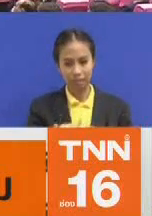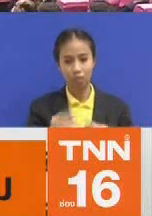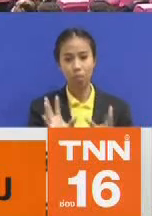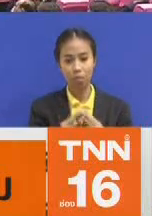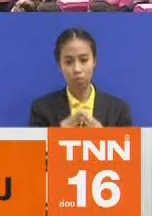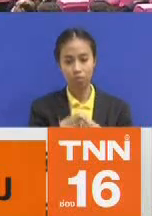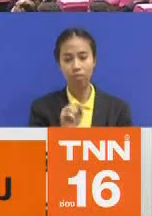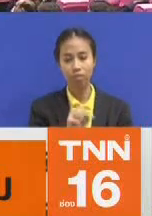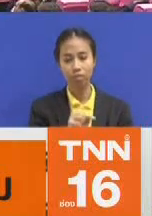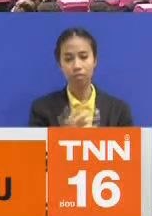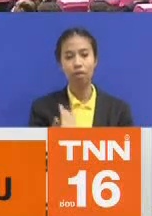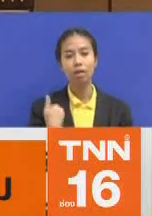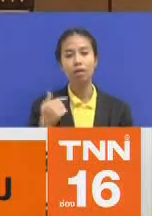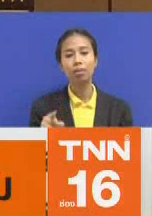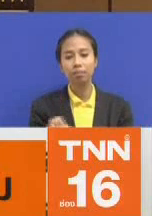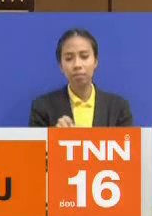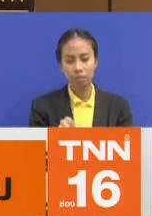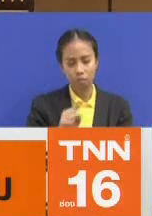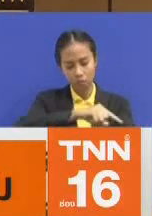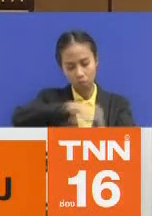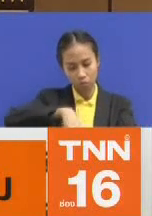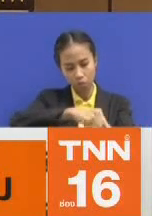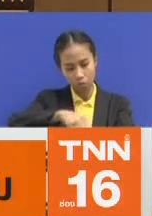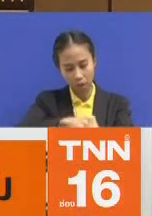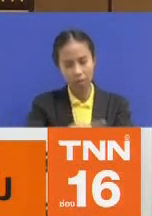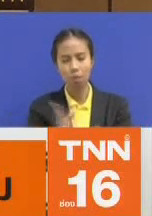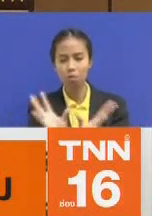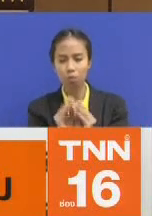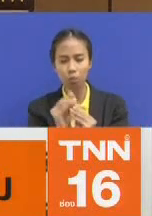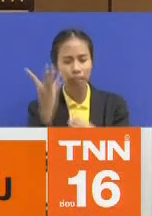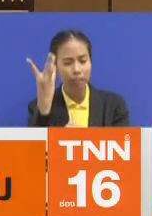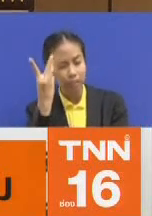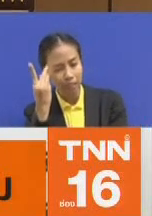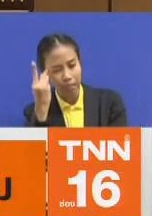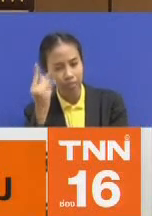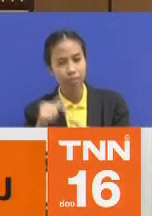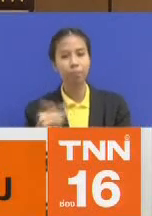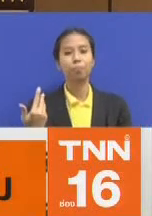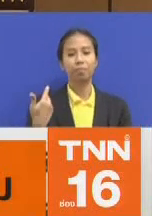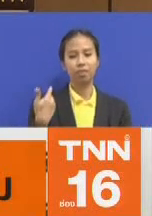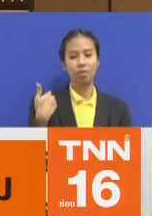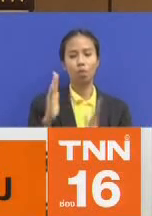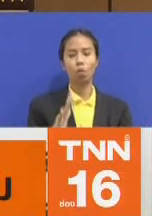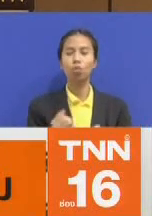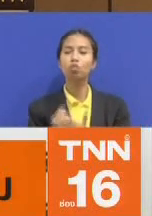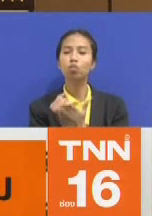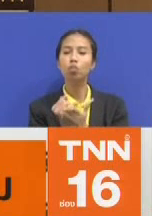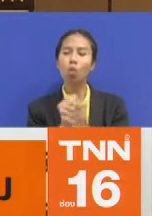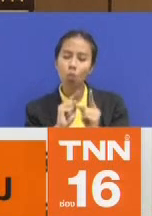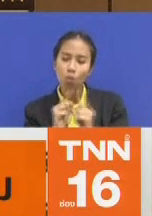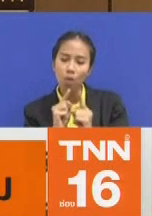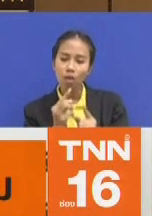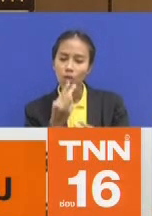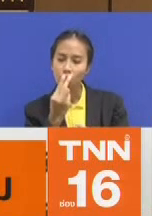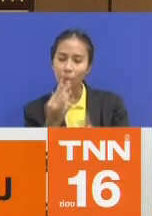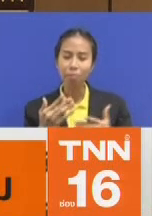นราษฎรได้หรือไม่ครับและขณะนี้เองครับส.ส.จากพรรคพลังประชารัฐก็ได้ทยอยเดินทางเข้าสู่ห้องประชุ